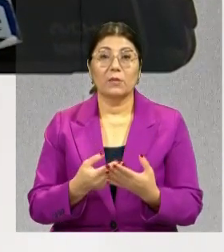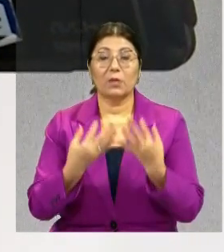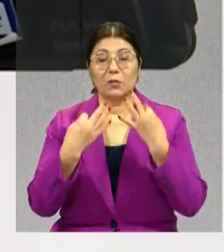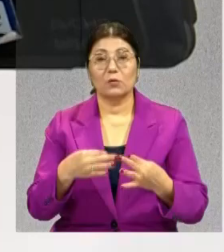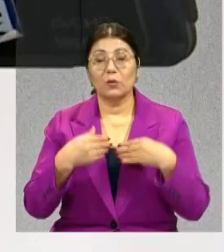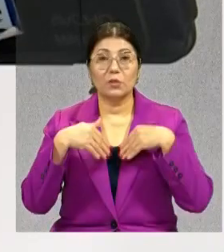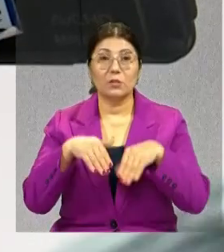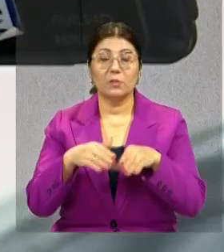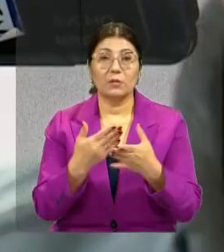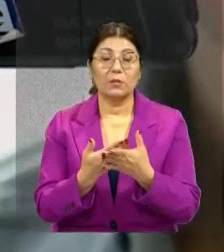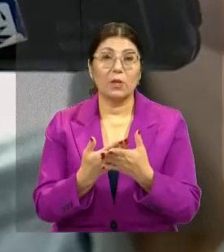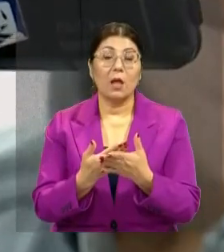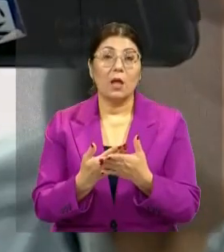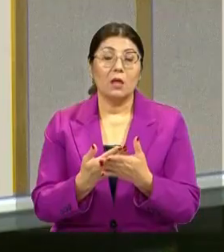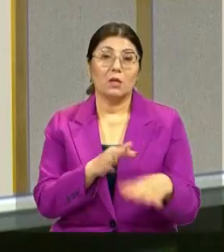шығып